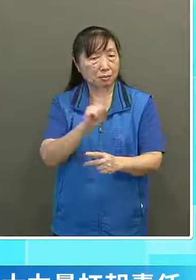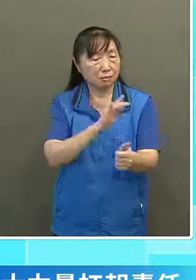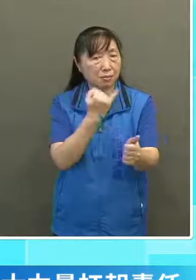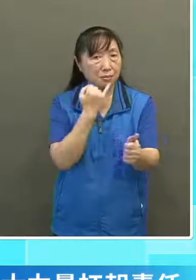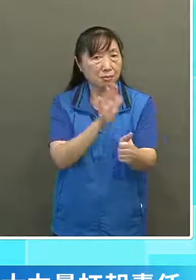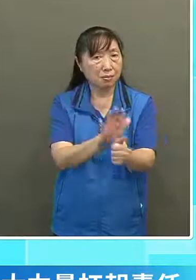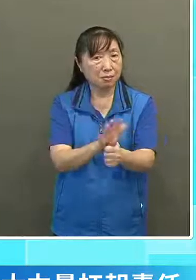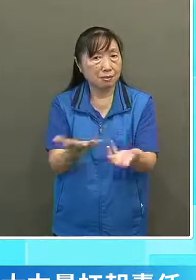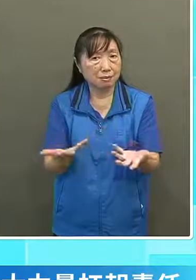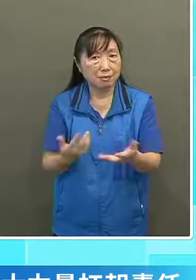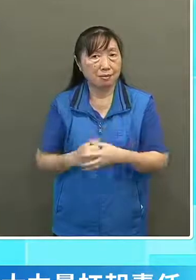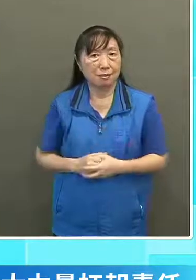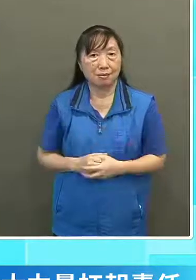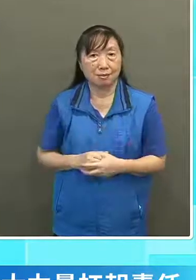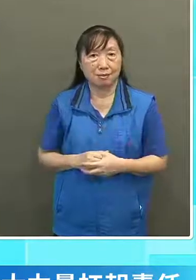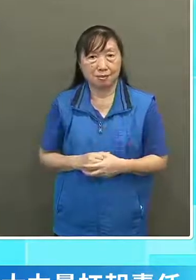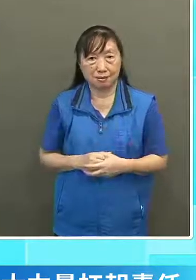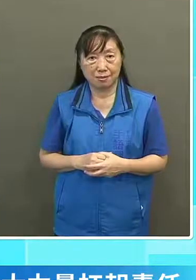他们？